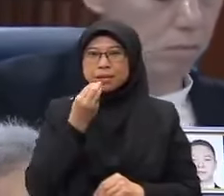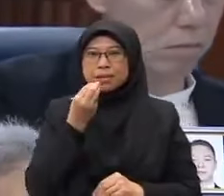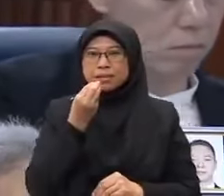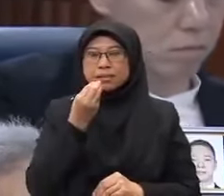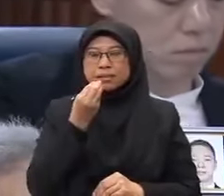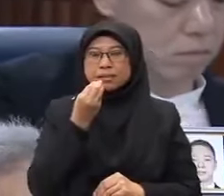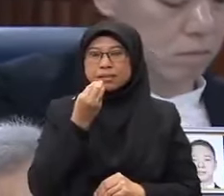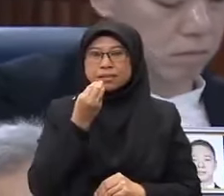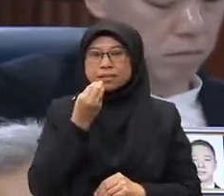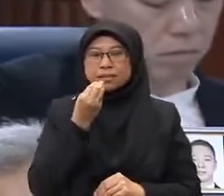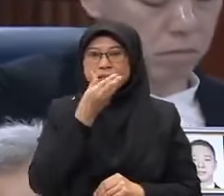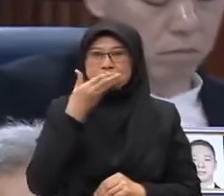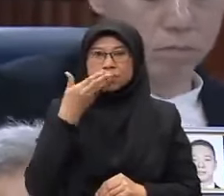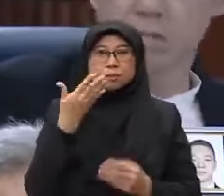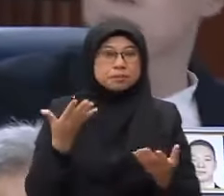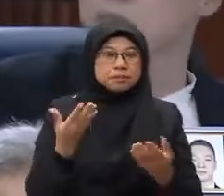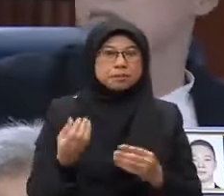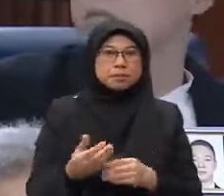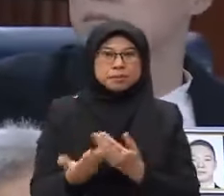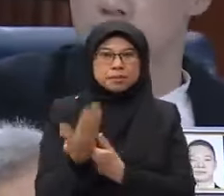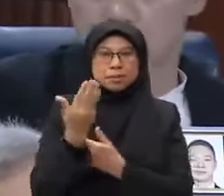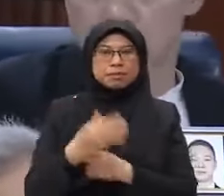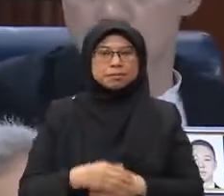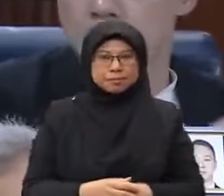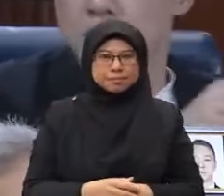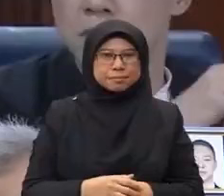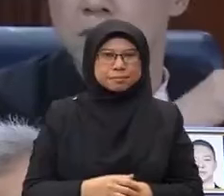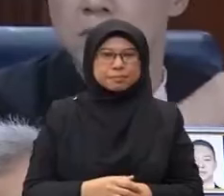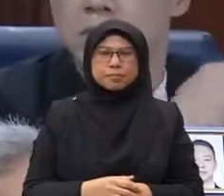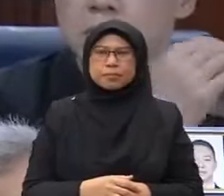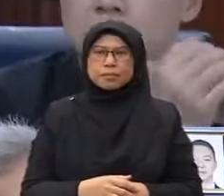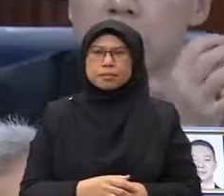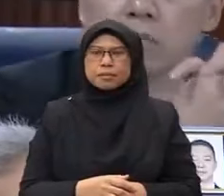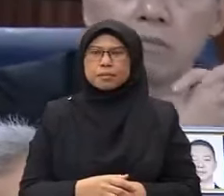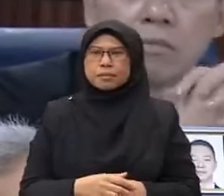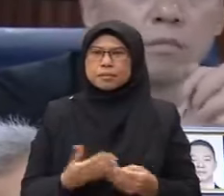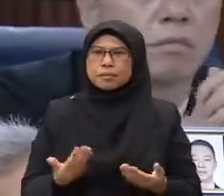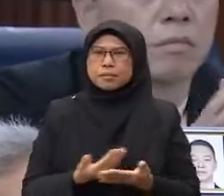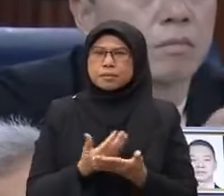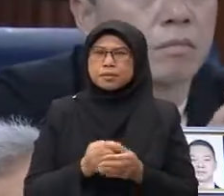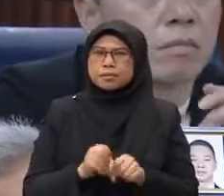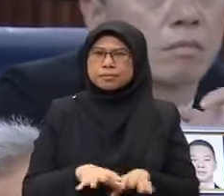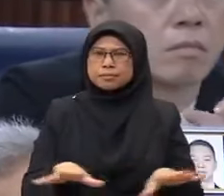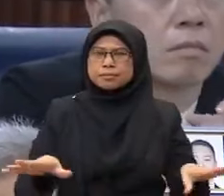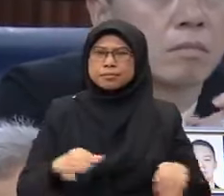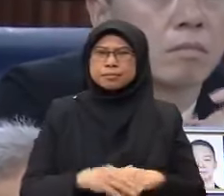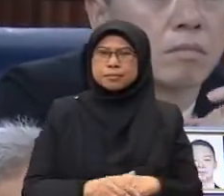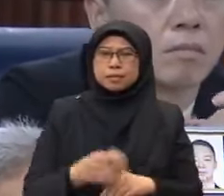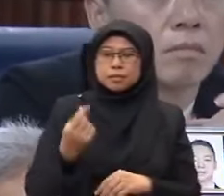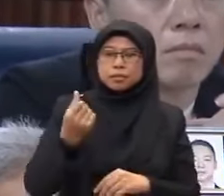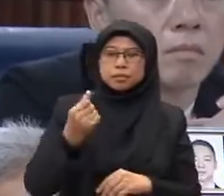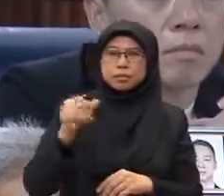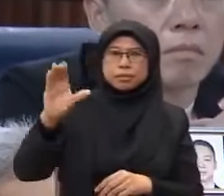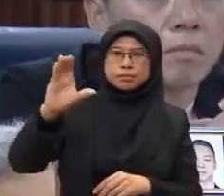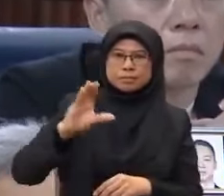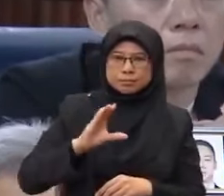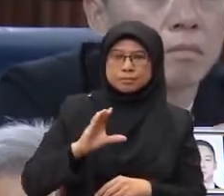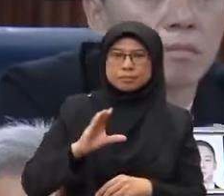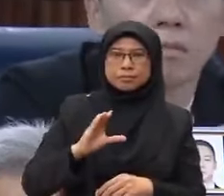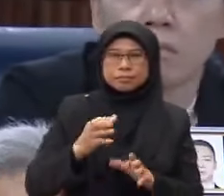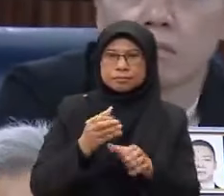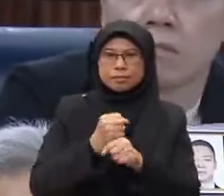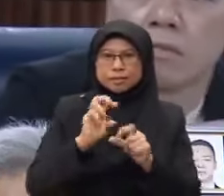viral dia dia mengemis dia mengemis dia dapat peruntukan ataupun dia dapat bantuan